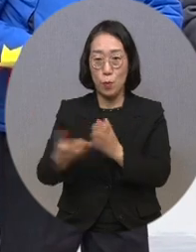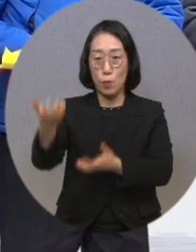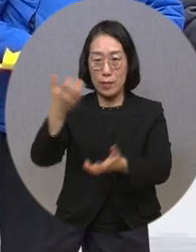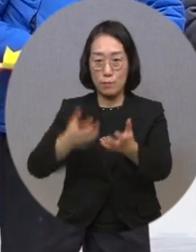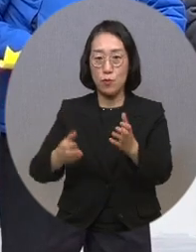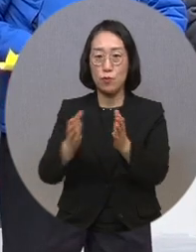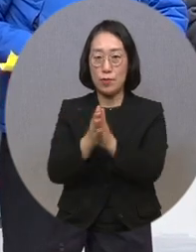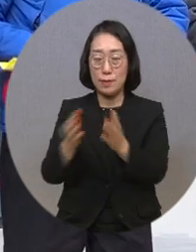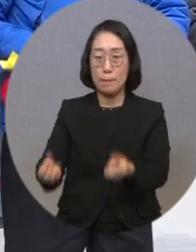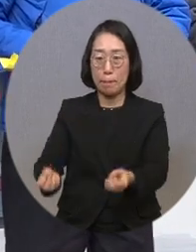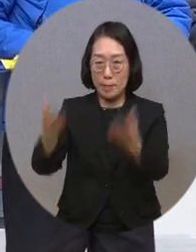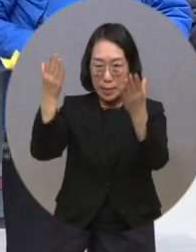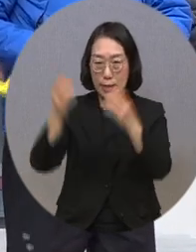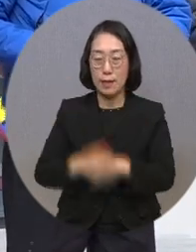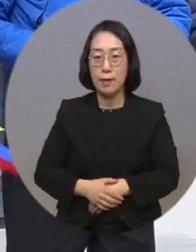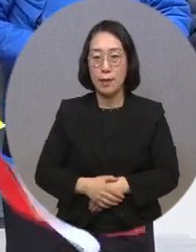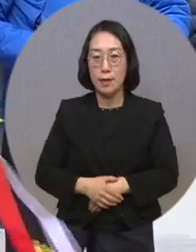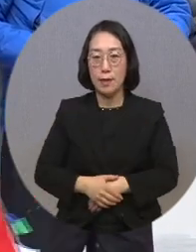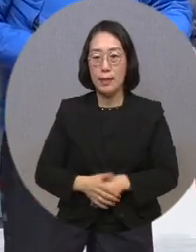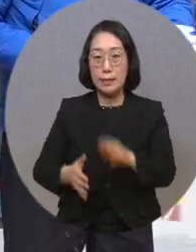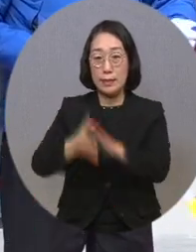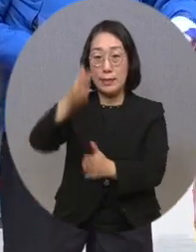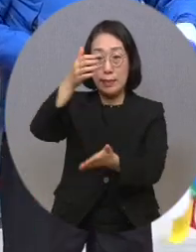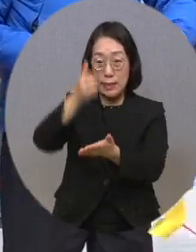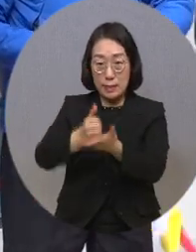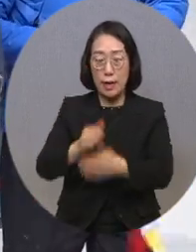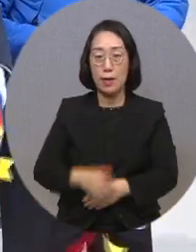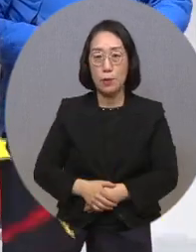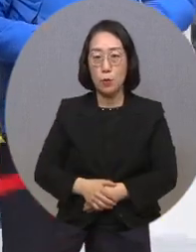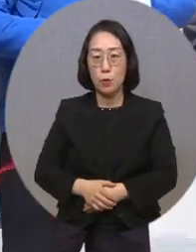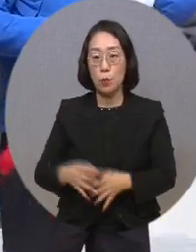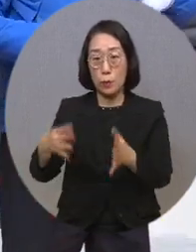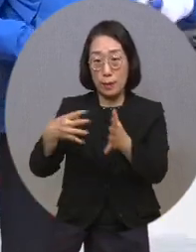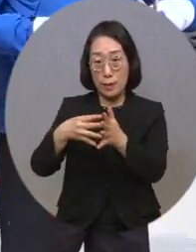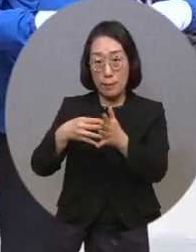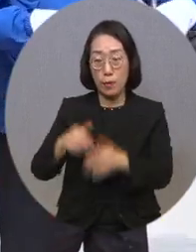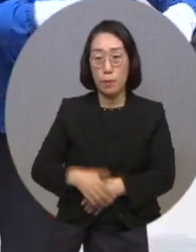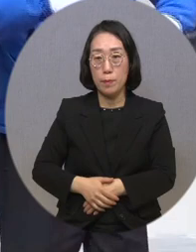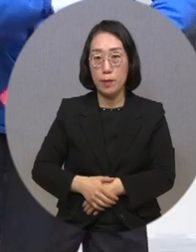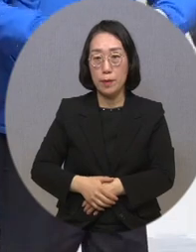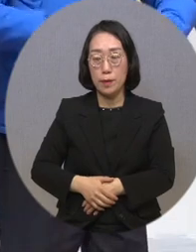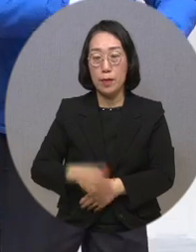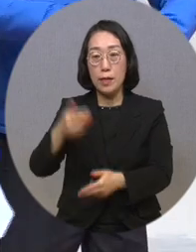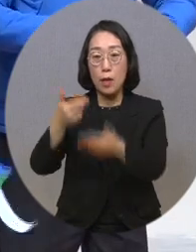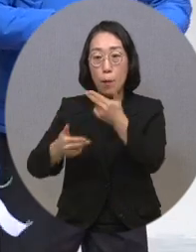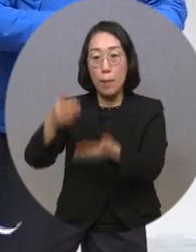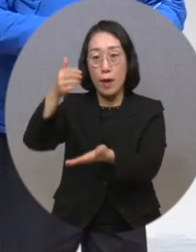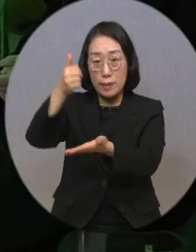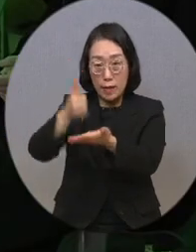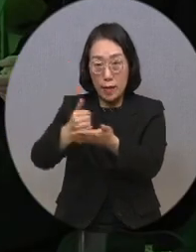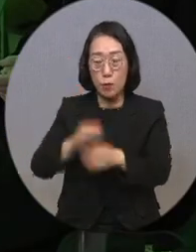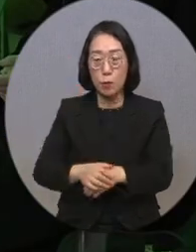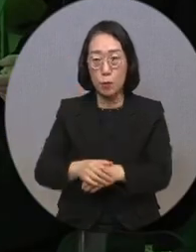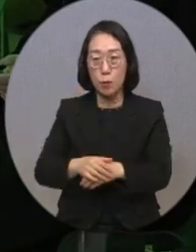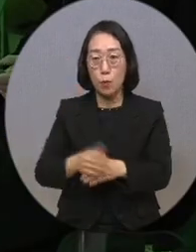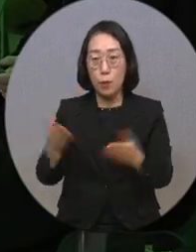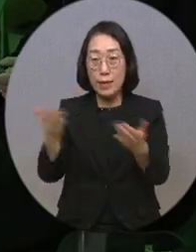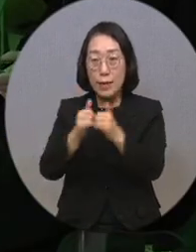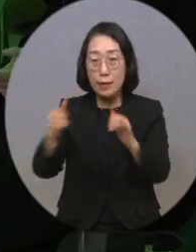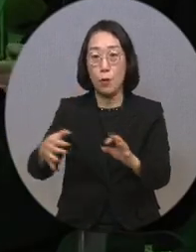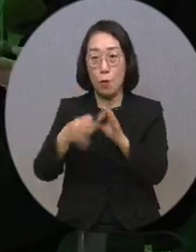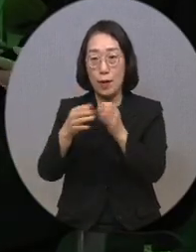및 입주식에서는 보령 김동일 시장과 사단법인 관창 일반 산업단지 입주기업체 협의회장, 기업인